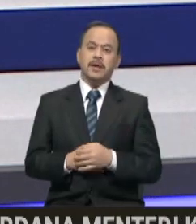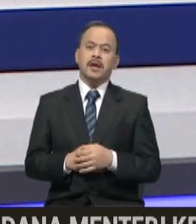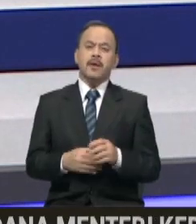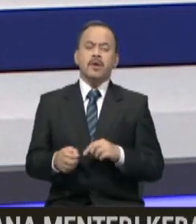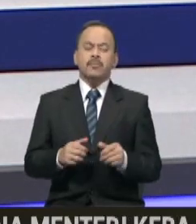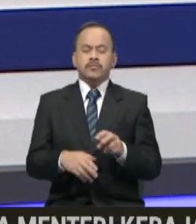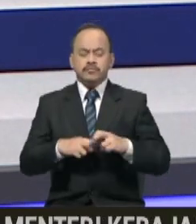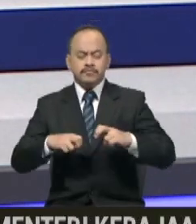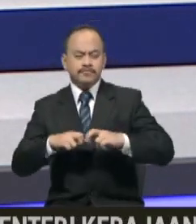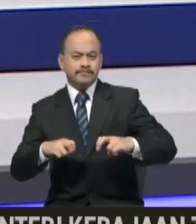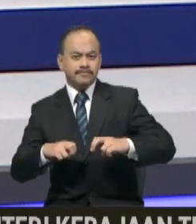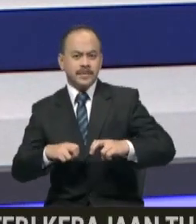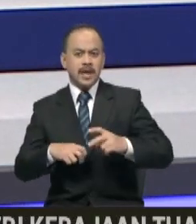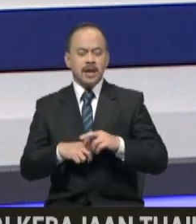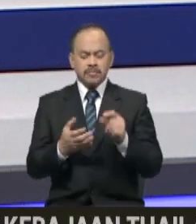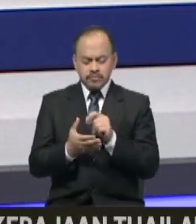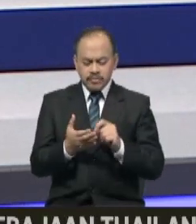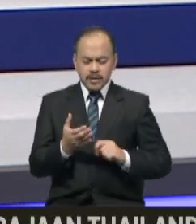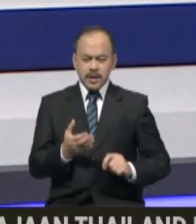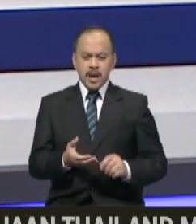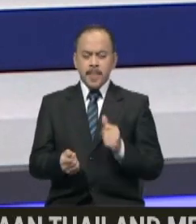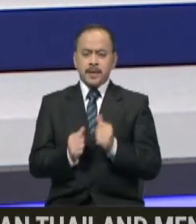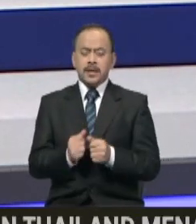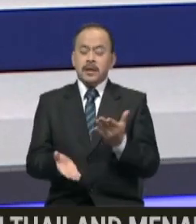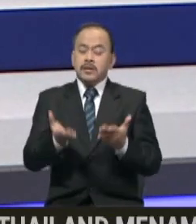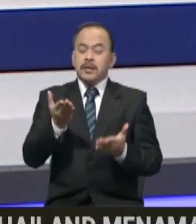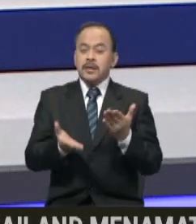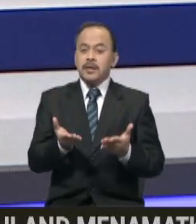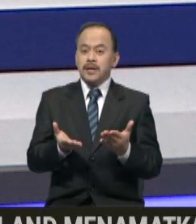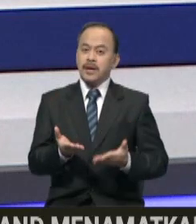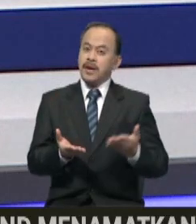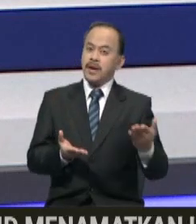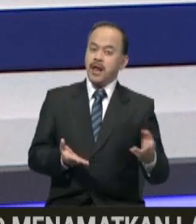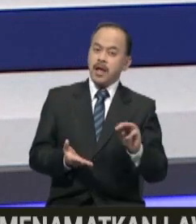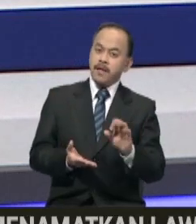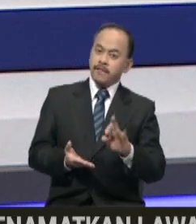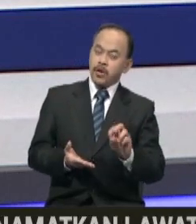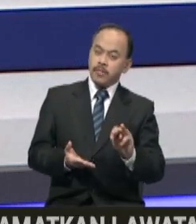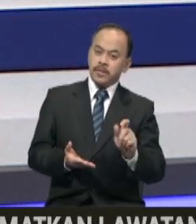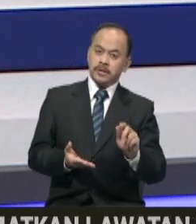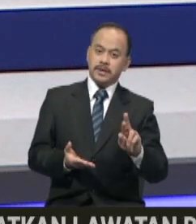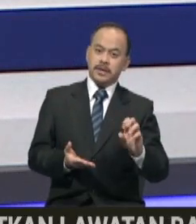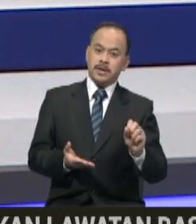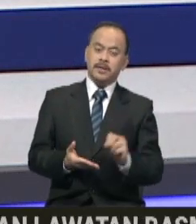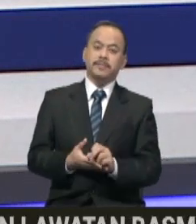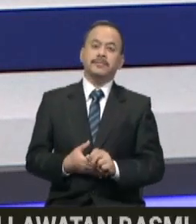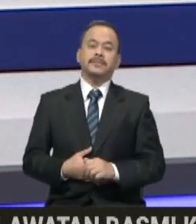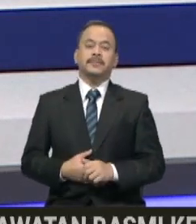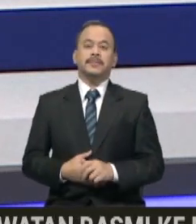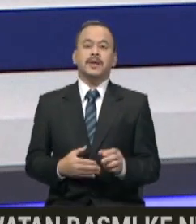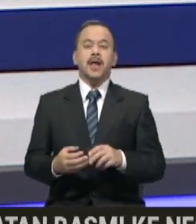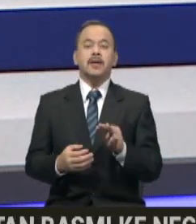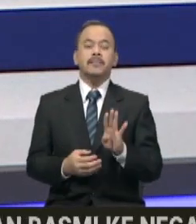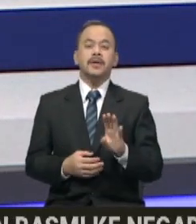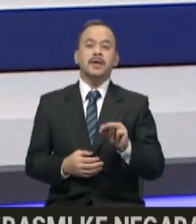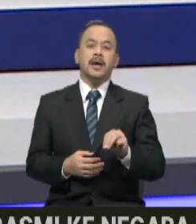mengendalikan pemeriksaan dan penelitian bacaan ketepatan alat sukatan jenis Flowmeter milik syarikat Brunei Methanol Sendirian Berhad